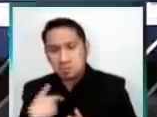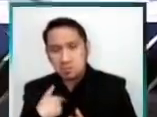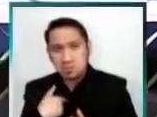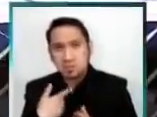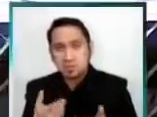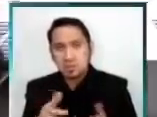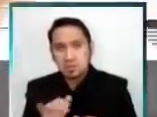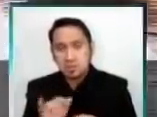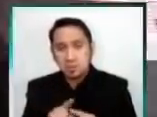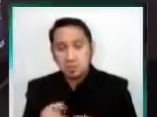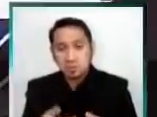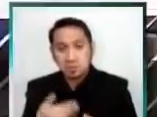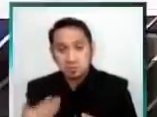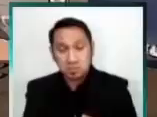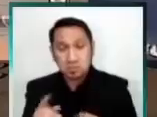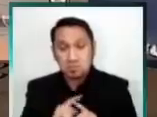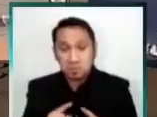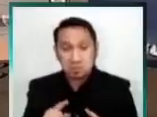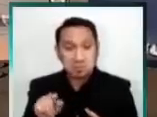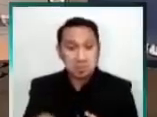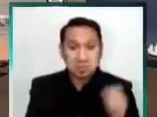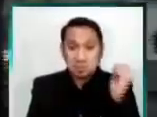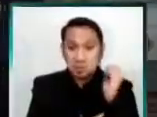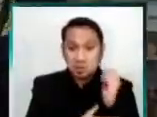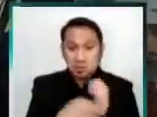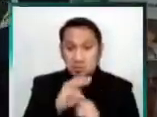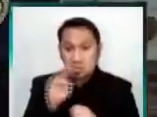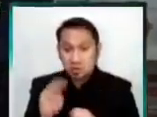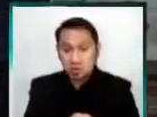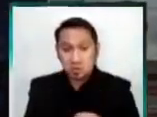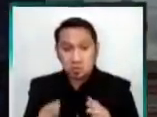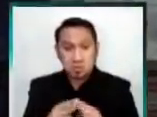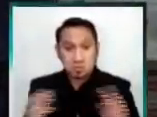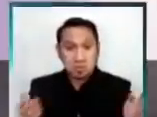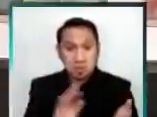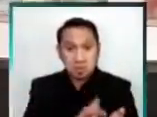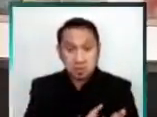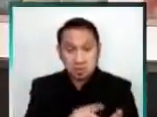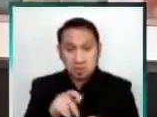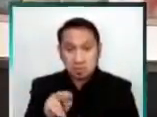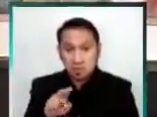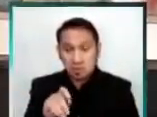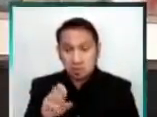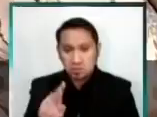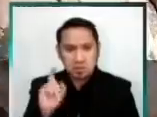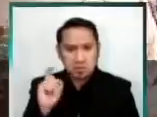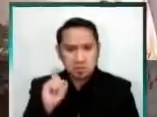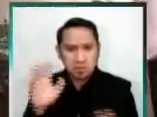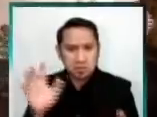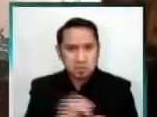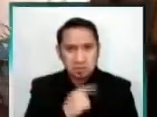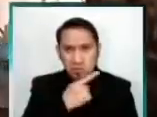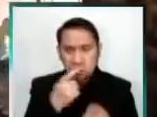rin. Sa Sampaloc naman sa Maynila, ang malalaking drugstore, may supply na rin ng paracetamol pero mabilis ding maubos sa dami ng